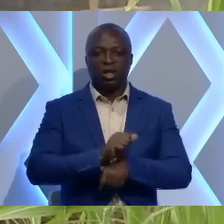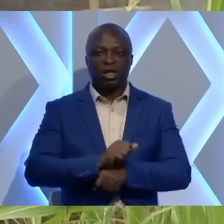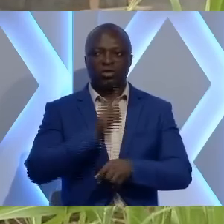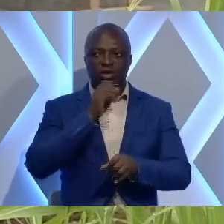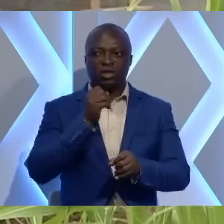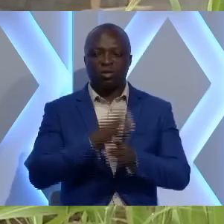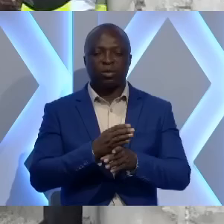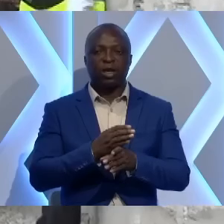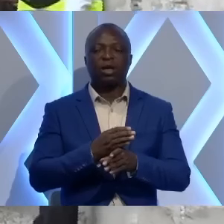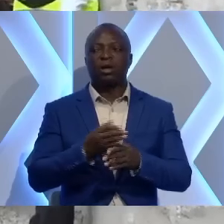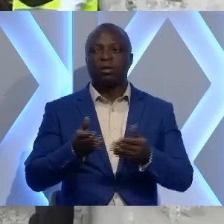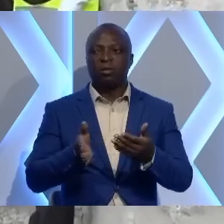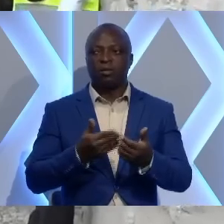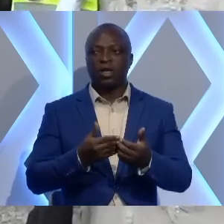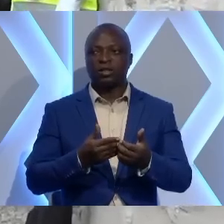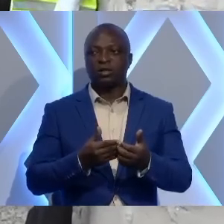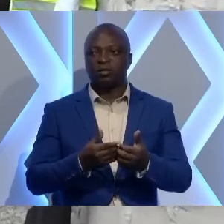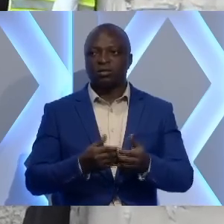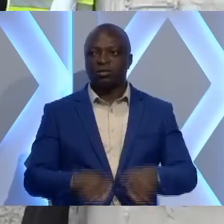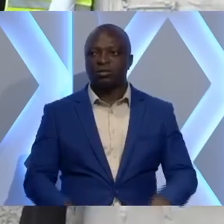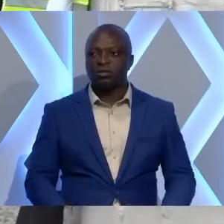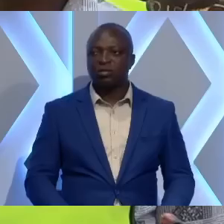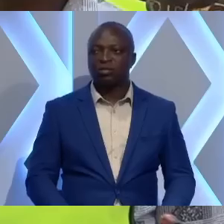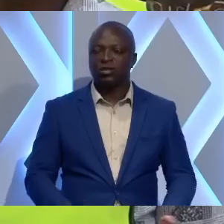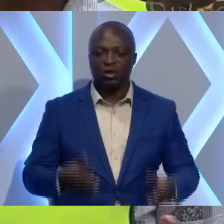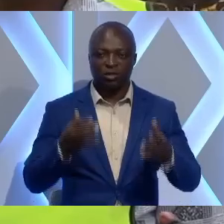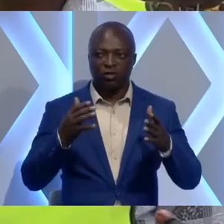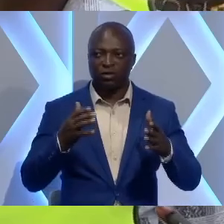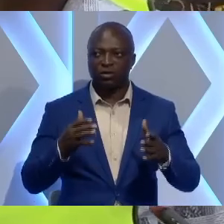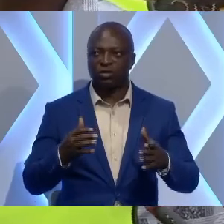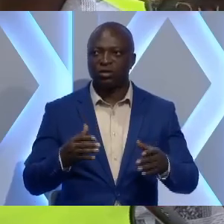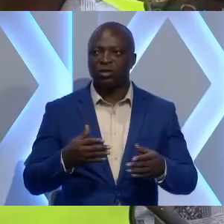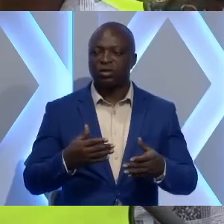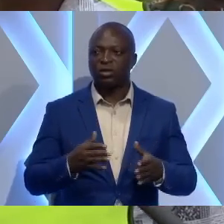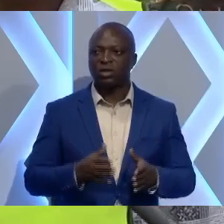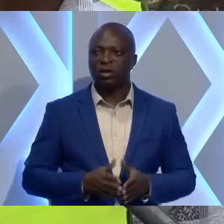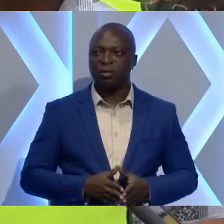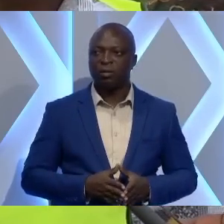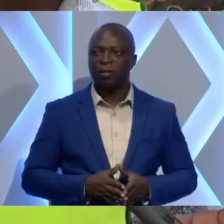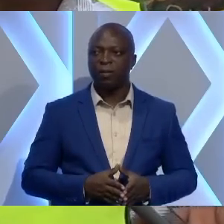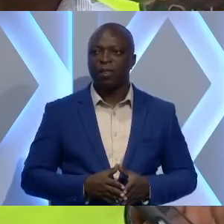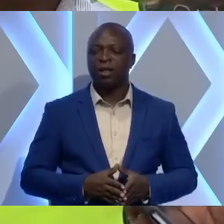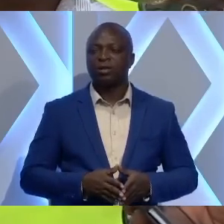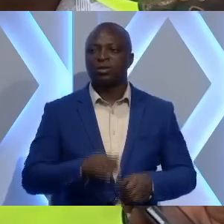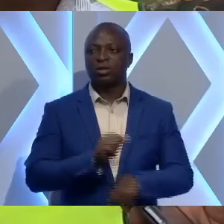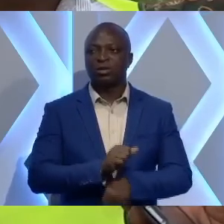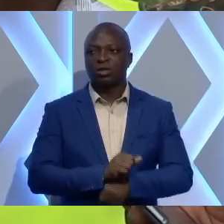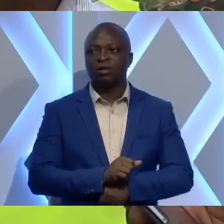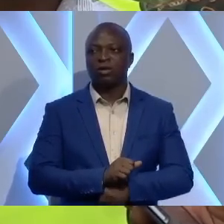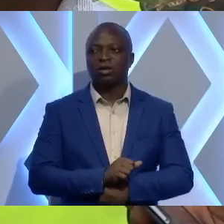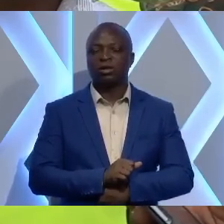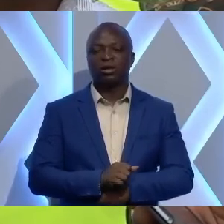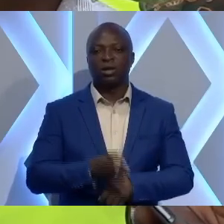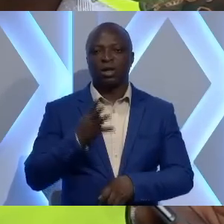à 68% d'exécution. Nous sommes sur un projet d'urgence, un dalo quadruple